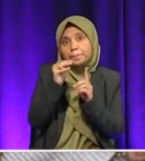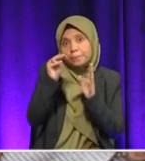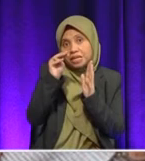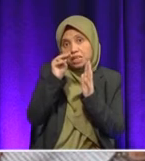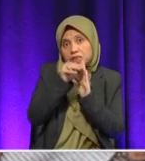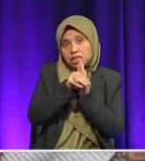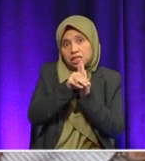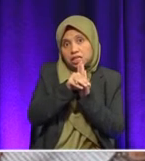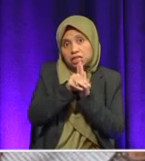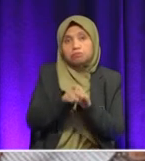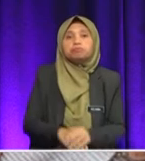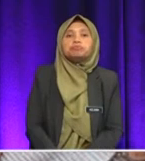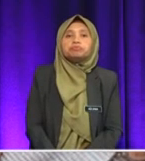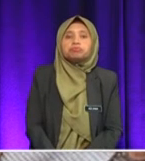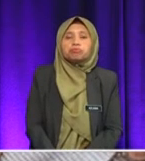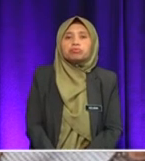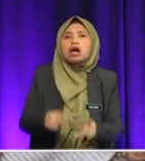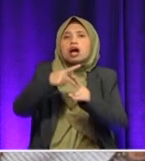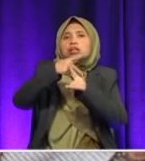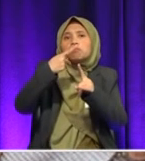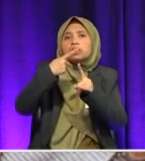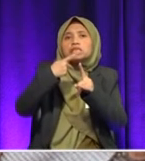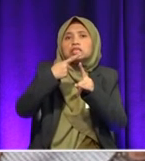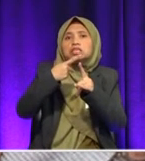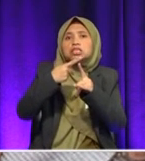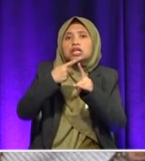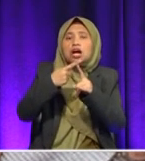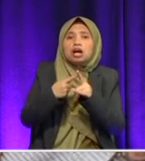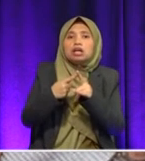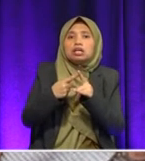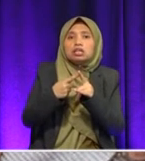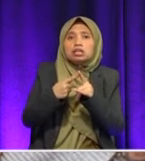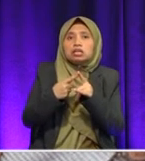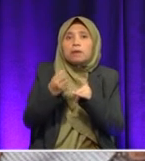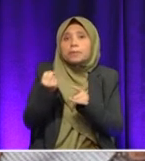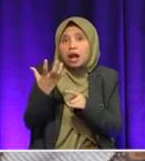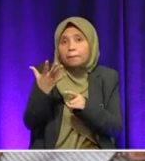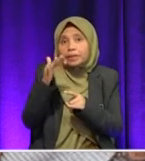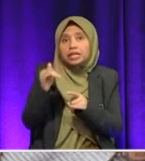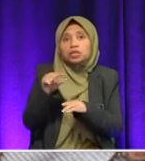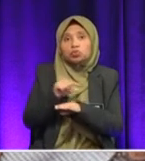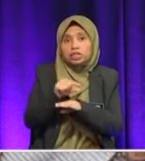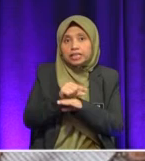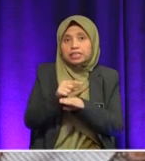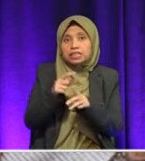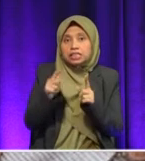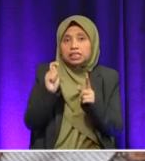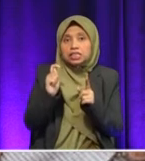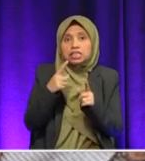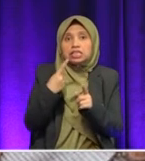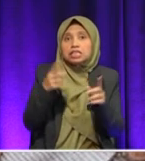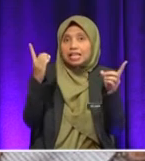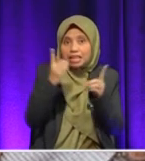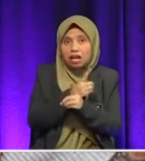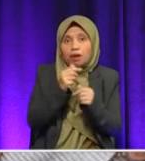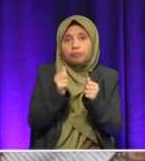kemujan Oke deh pada quantity yang kita gunakan tadi kalau satu Mitra adalah rm18 kita